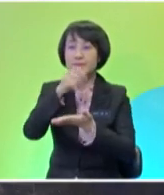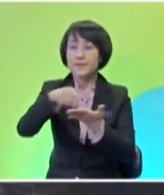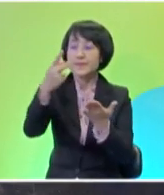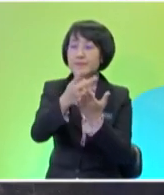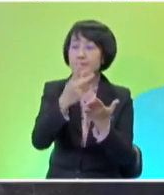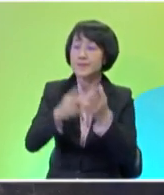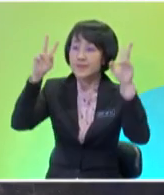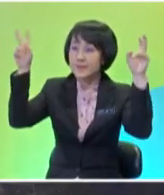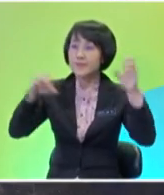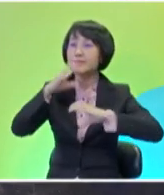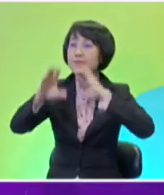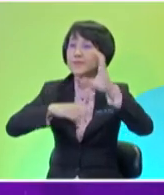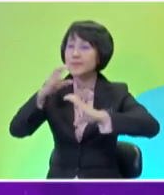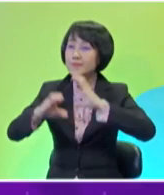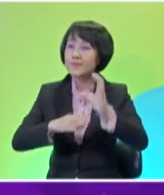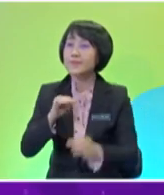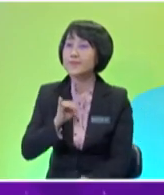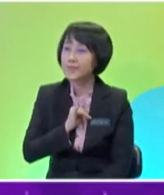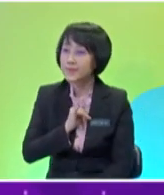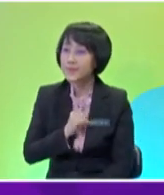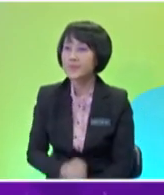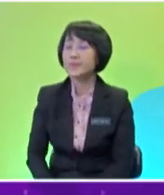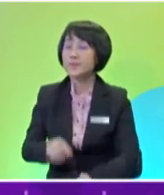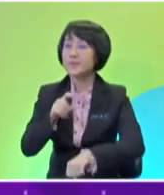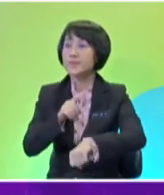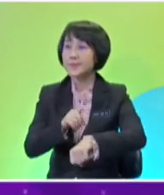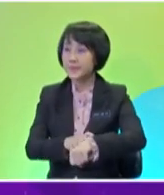sampaikan kerjain Minggu Harapan